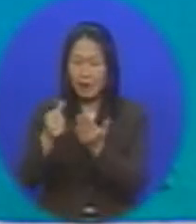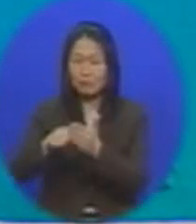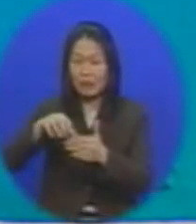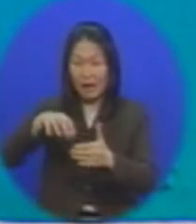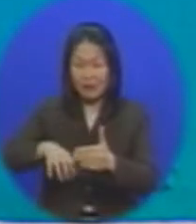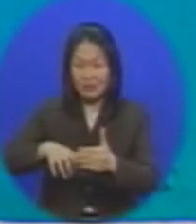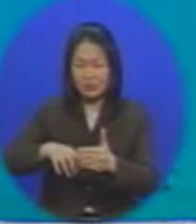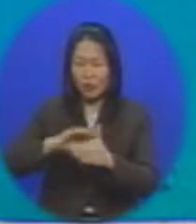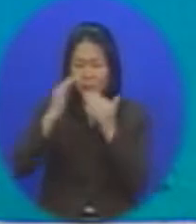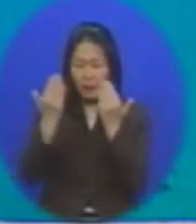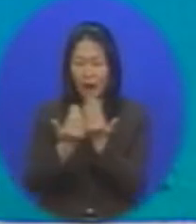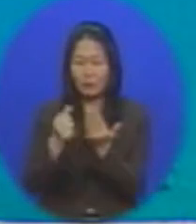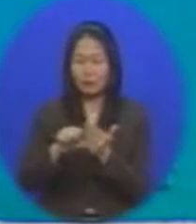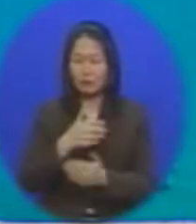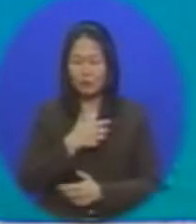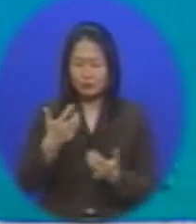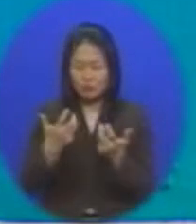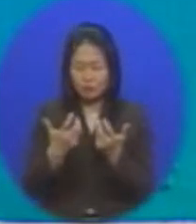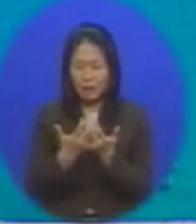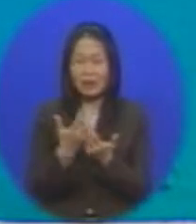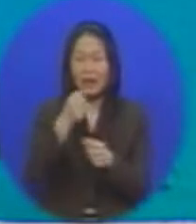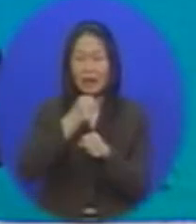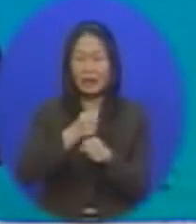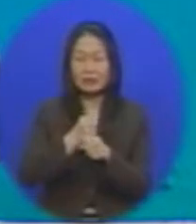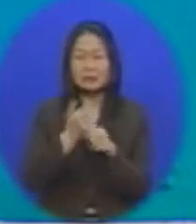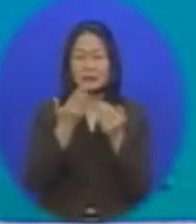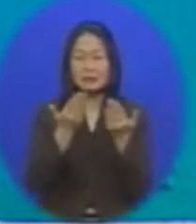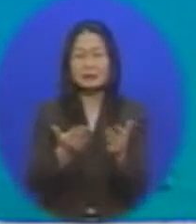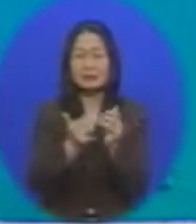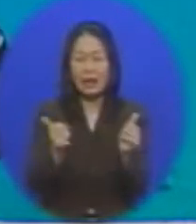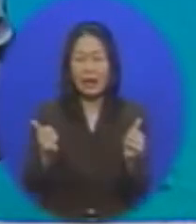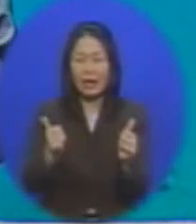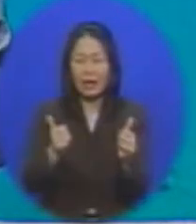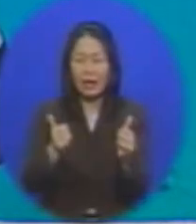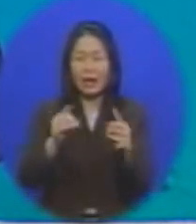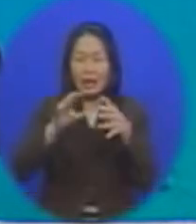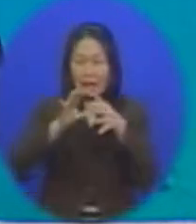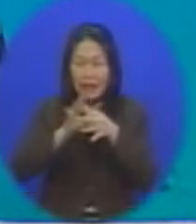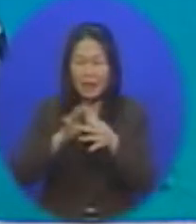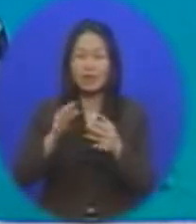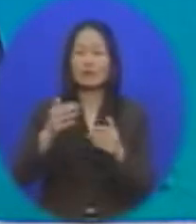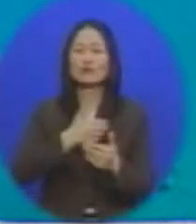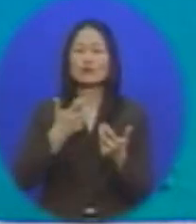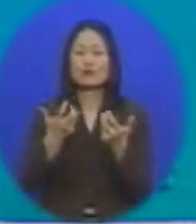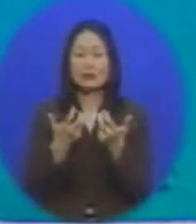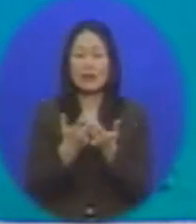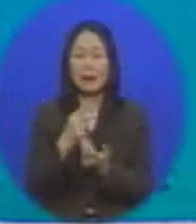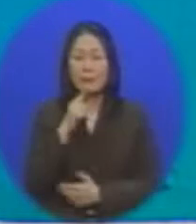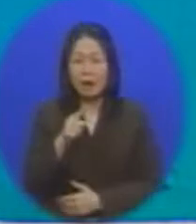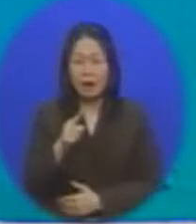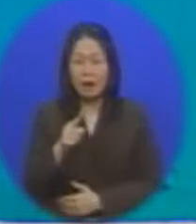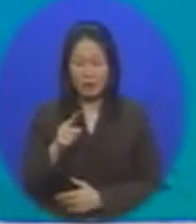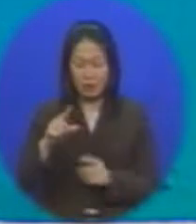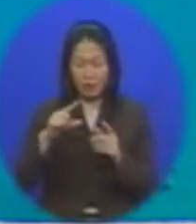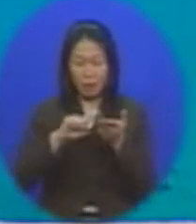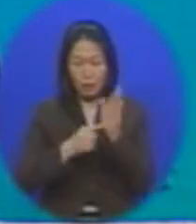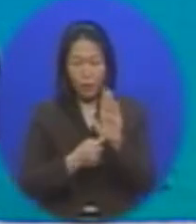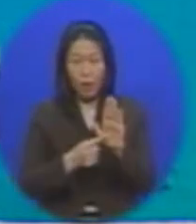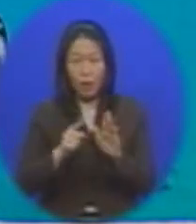충만케 하시는 자의 의 충만이 라 이 표현은 조미애 하기는 어렵지만